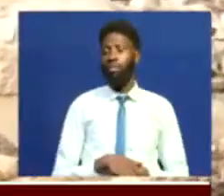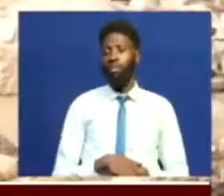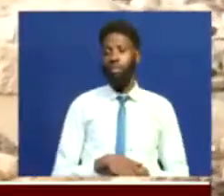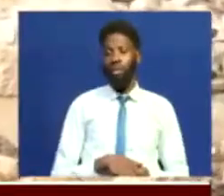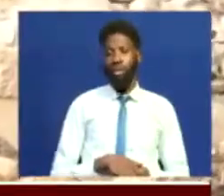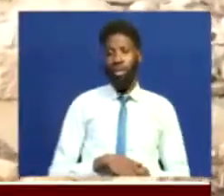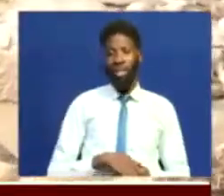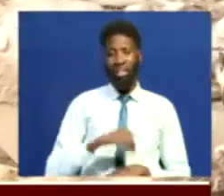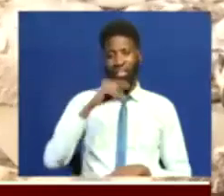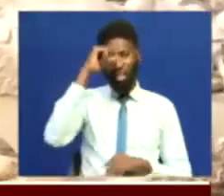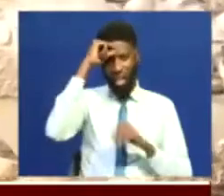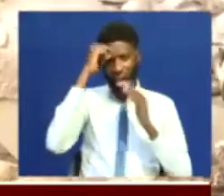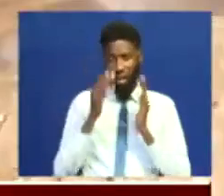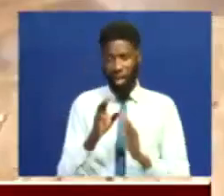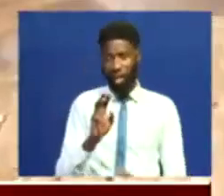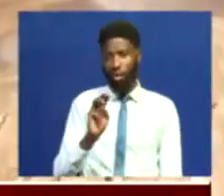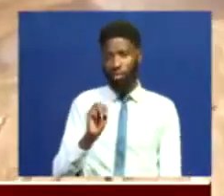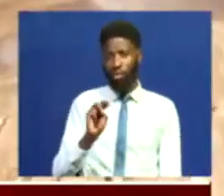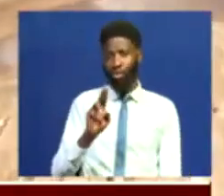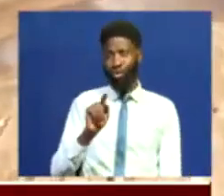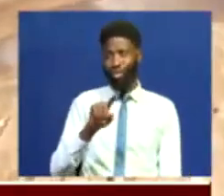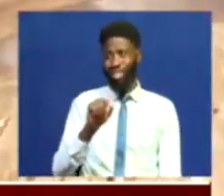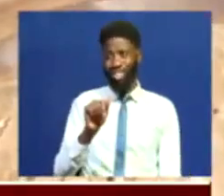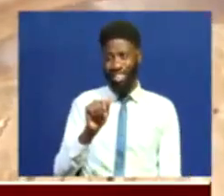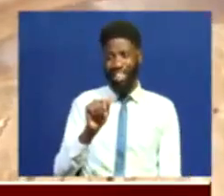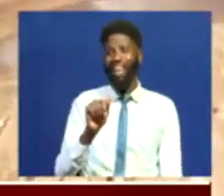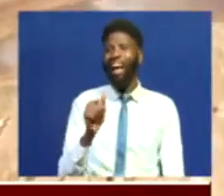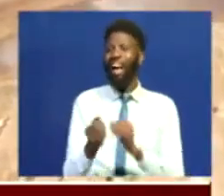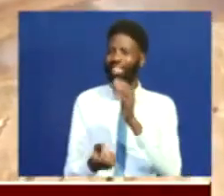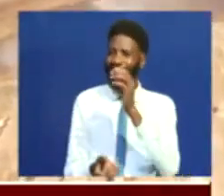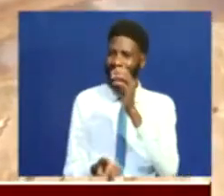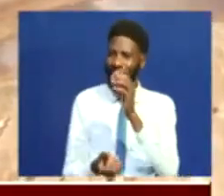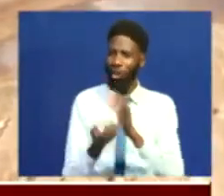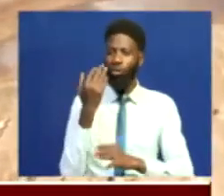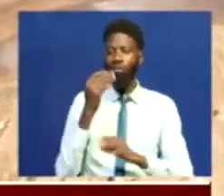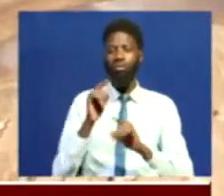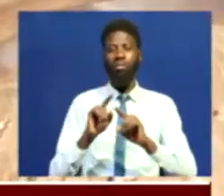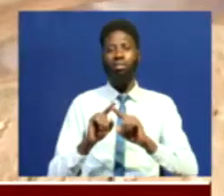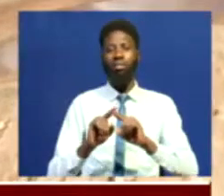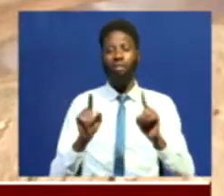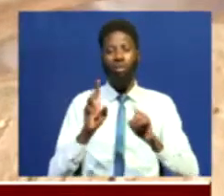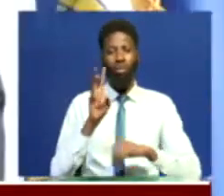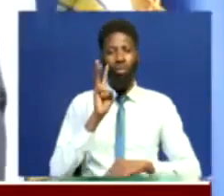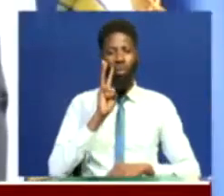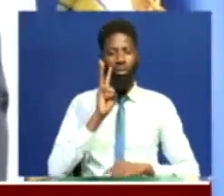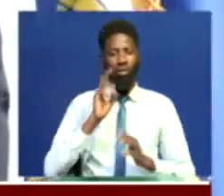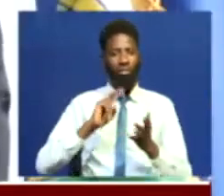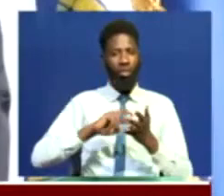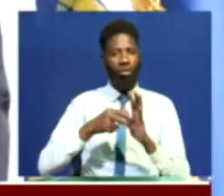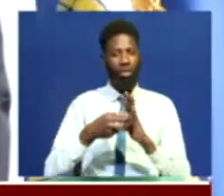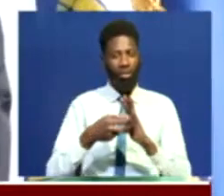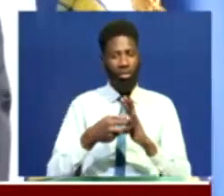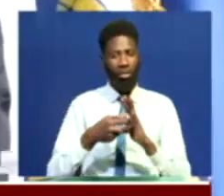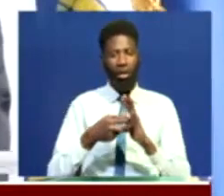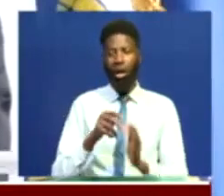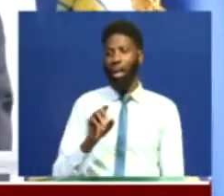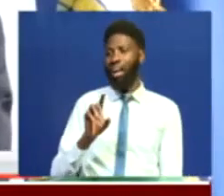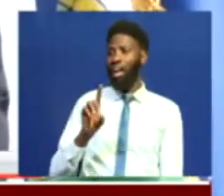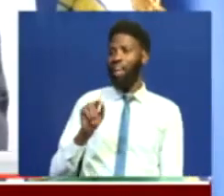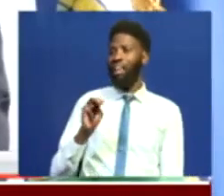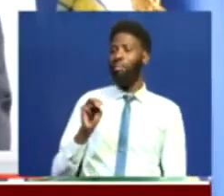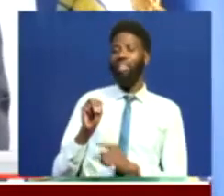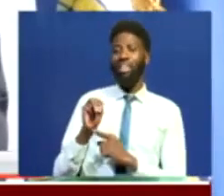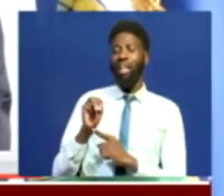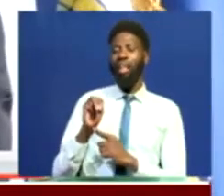msururu wa miradi mikubwa ya maji na mabwawa inayolenga kutatua changamoto hizi. We're going to ensure that we have